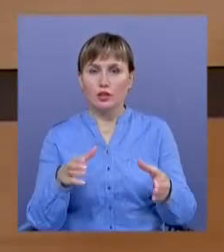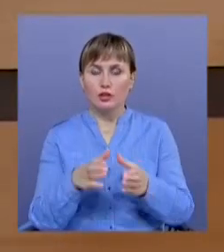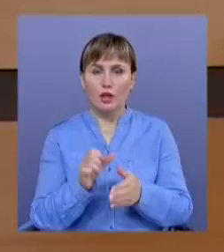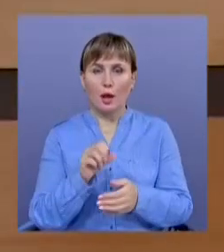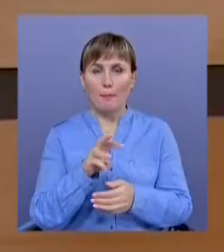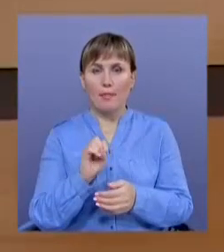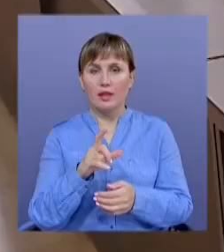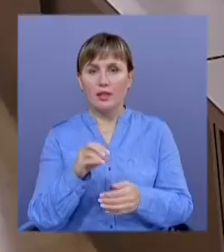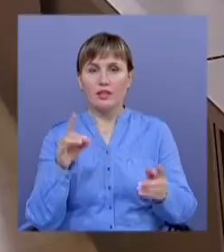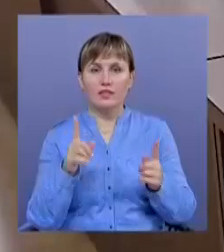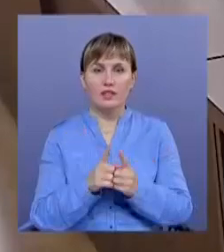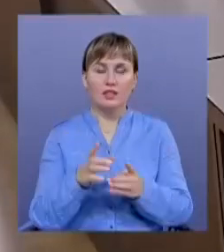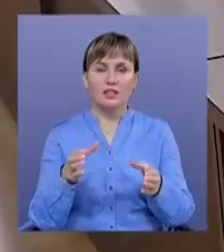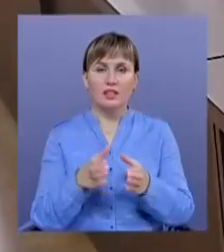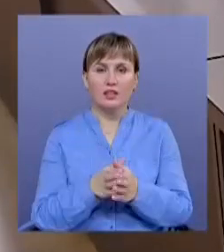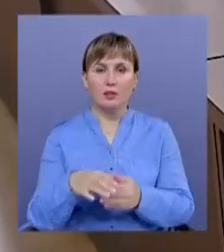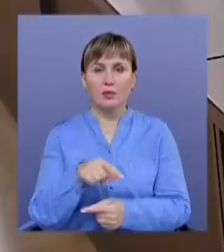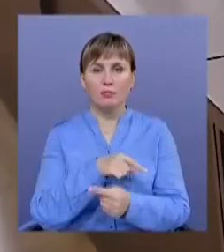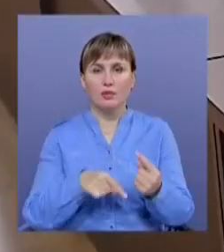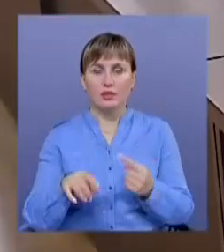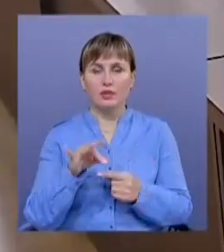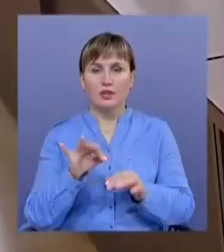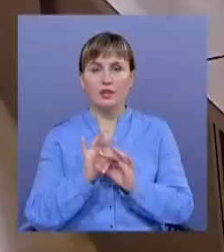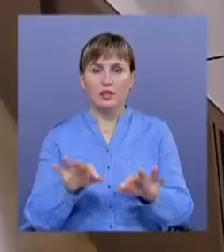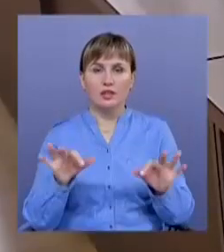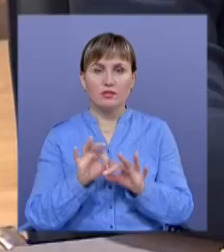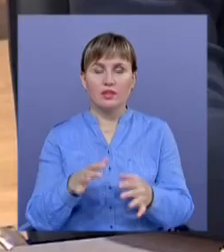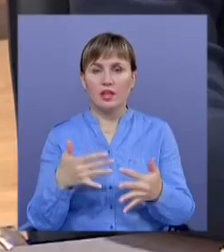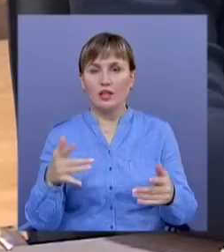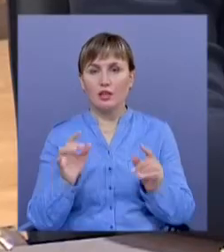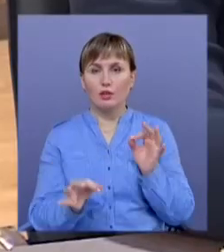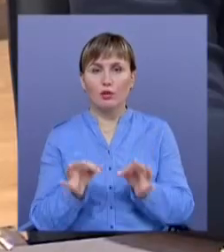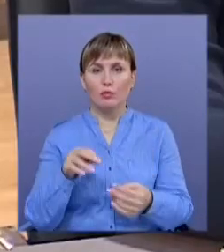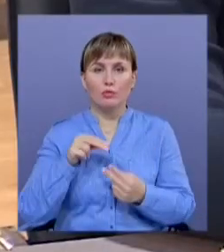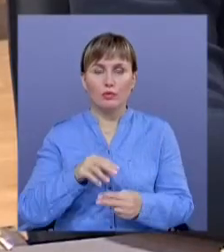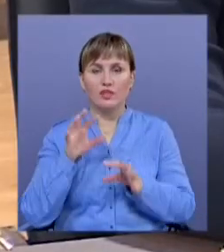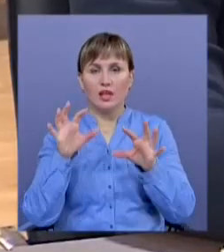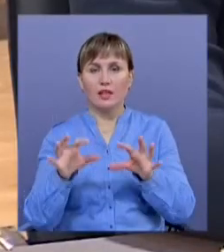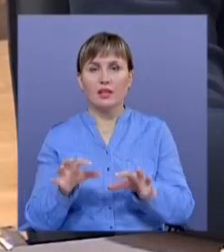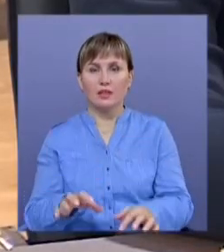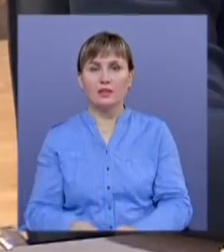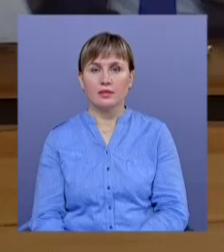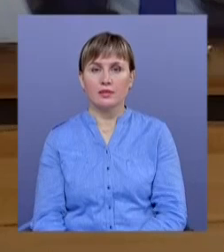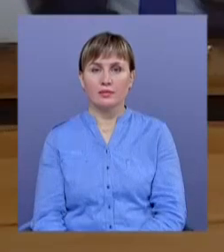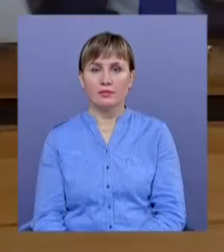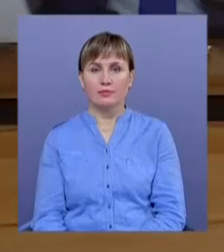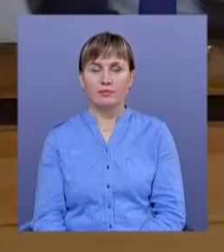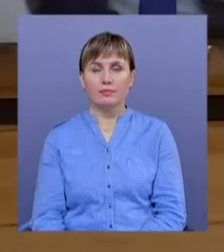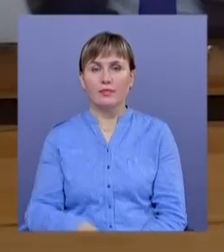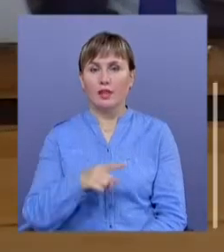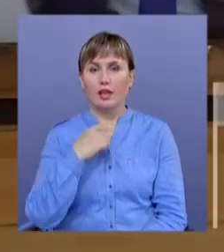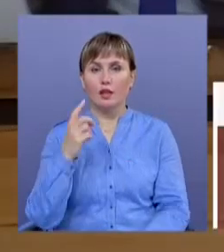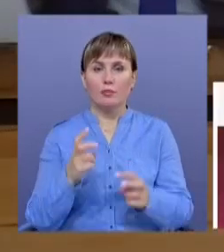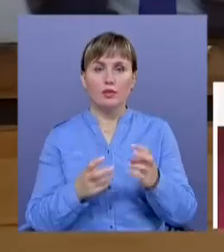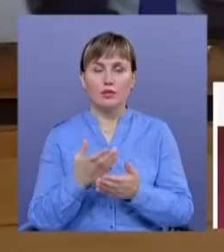Амангельды Таспихова встретились с коллективами предприятий и разъяснили ключевые нормы трудового законодательства. Наличие производственных